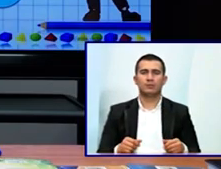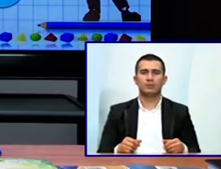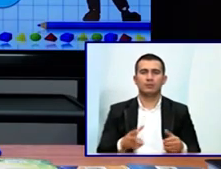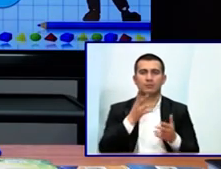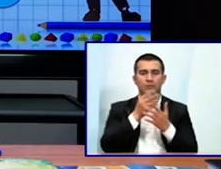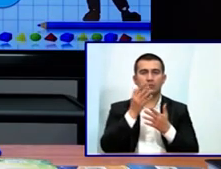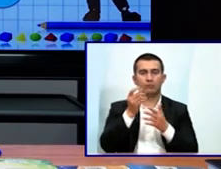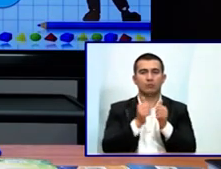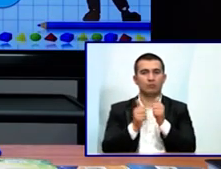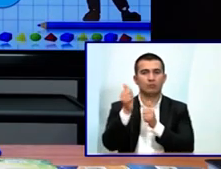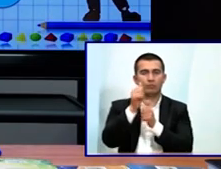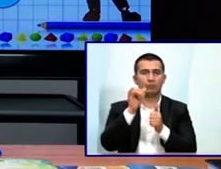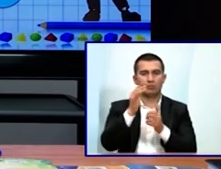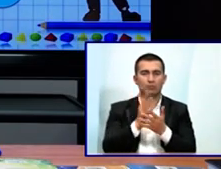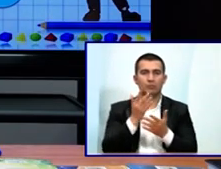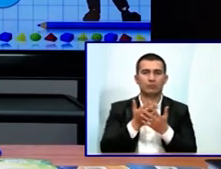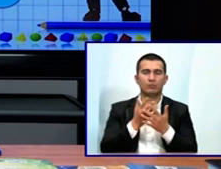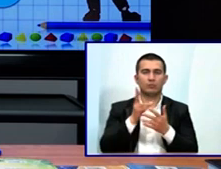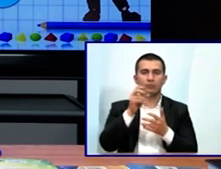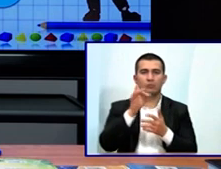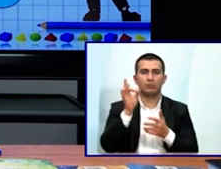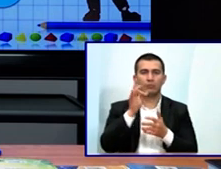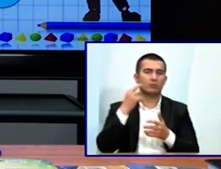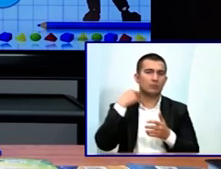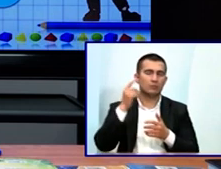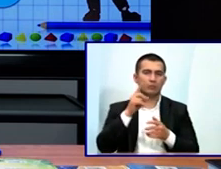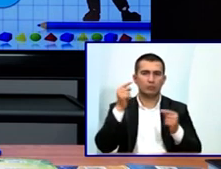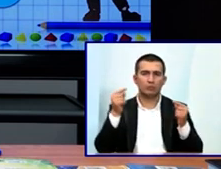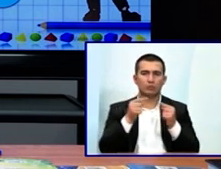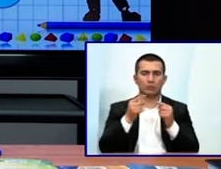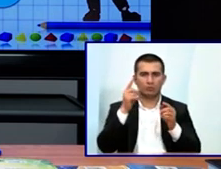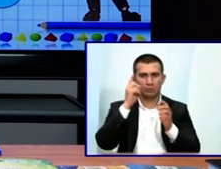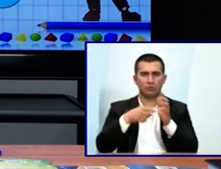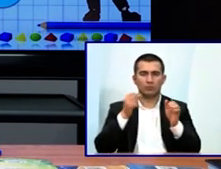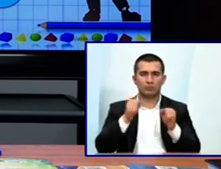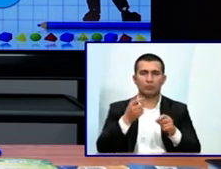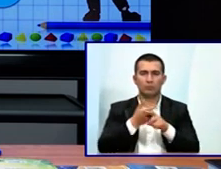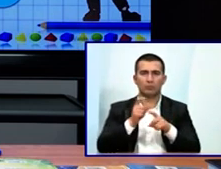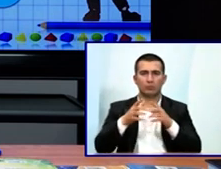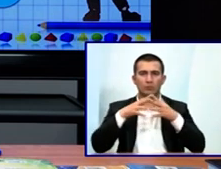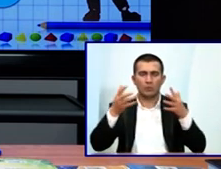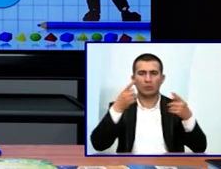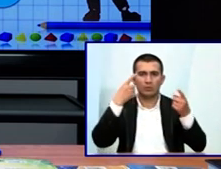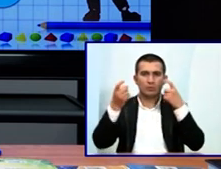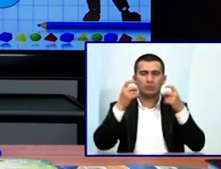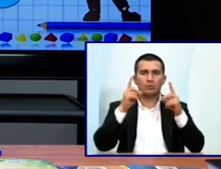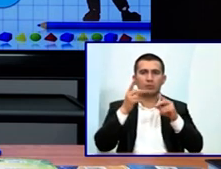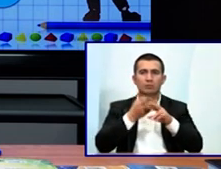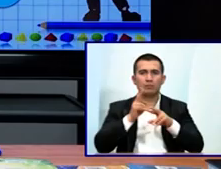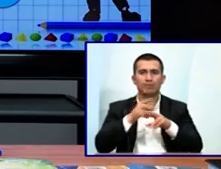Ustunlik tomoni miqdorlarni aniq taqqoslash mumkin va katta axborotlarni ko'rsatib berish uchun